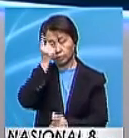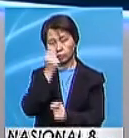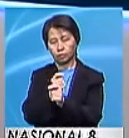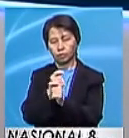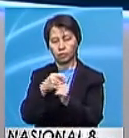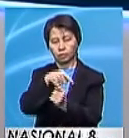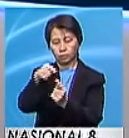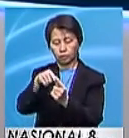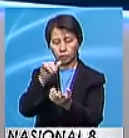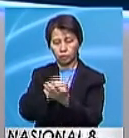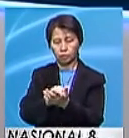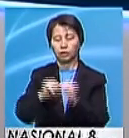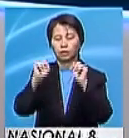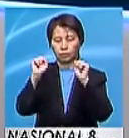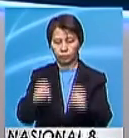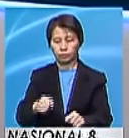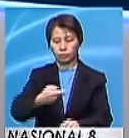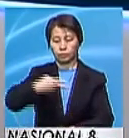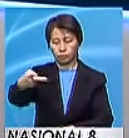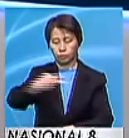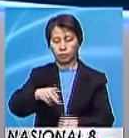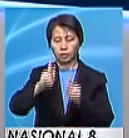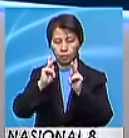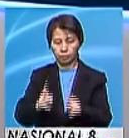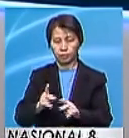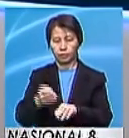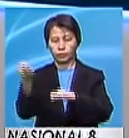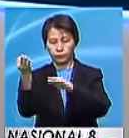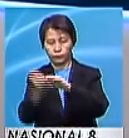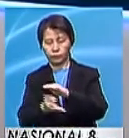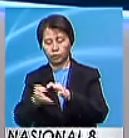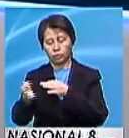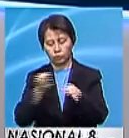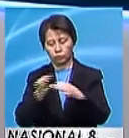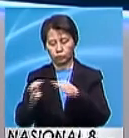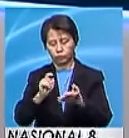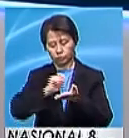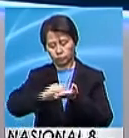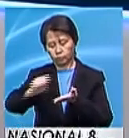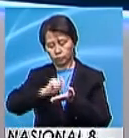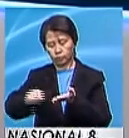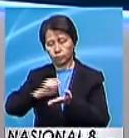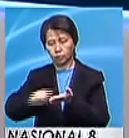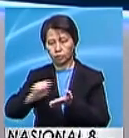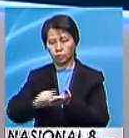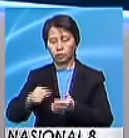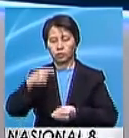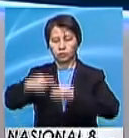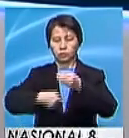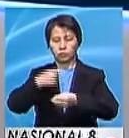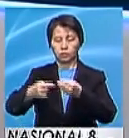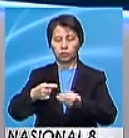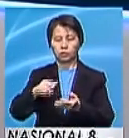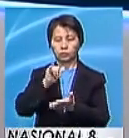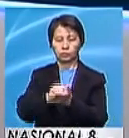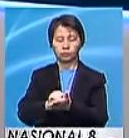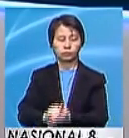tarikh berkenaan bagi membolehkan kedua-dua pihak memfailkan hujahan bertulis komprehensif berhubung perkara